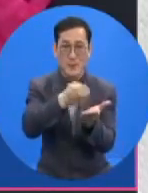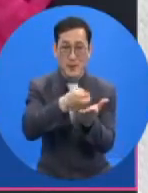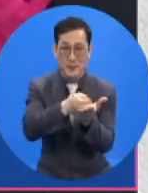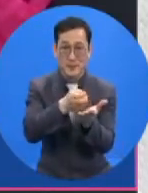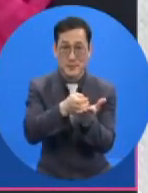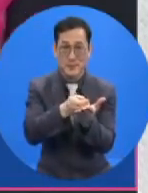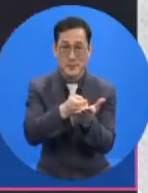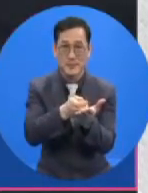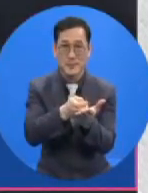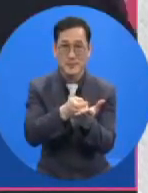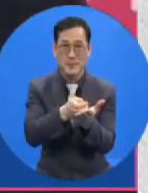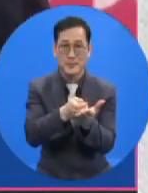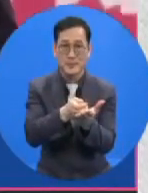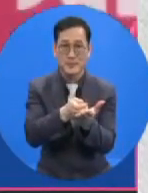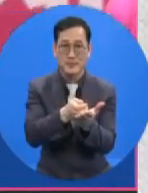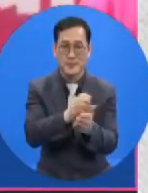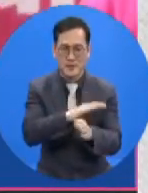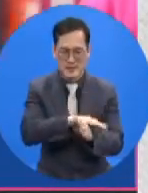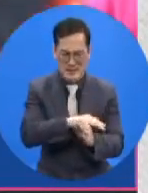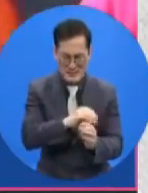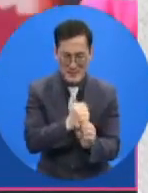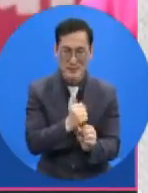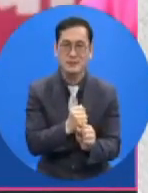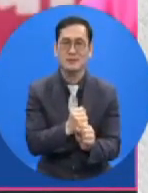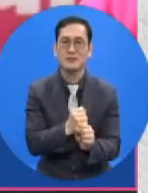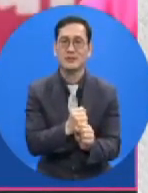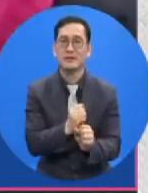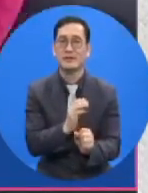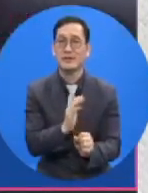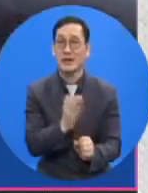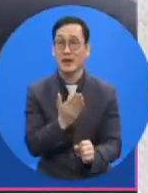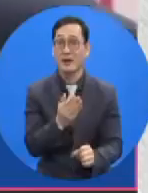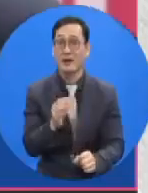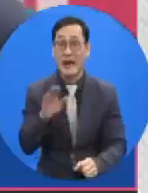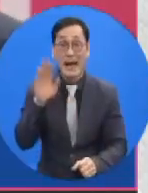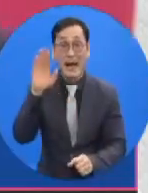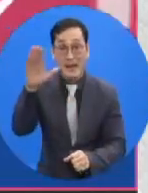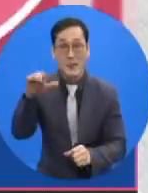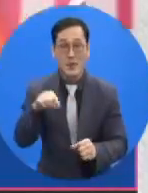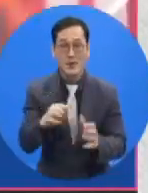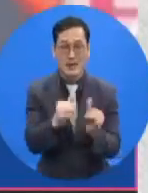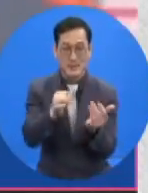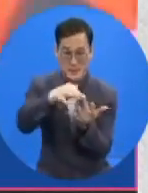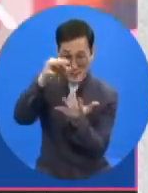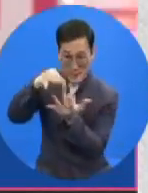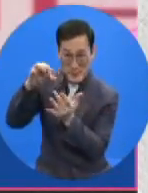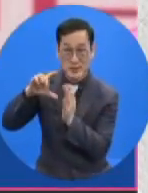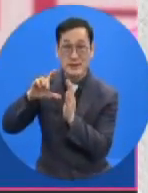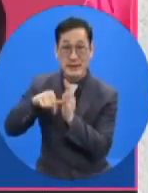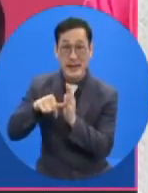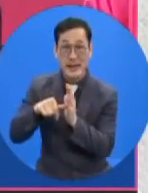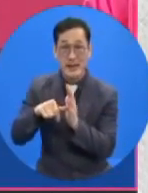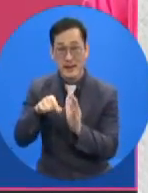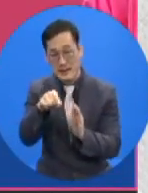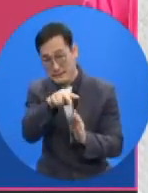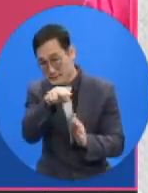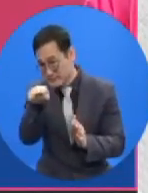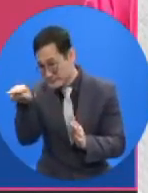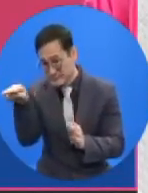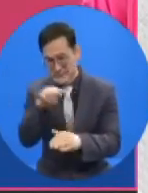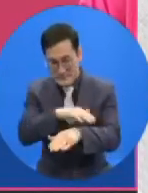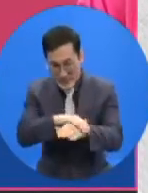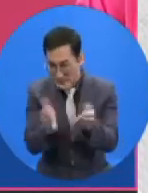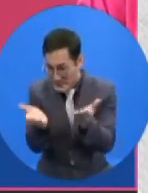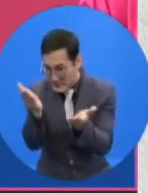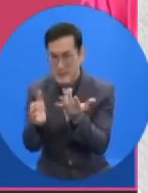되겠지만, 이제는 우리 유권자들이 당을 뽑든, 지역구의 후보를 뽑든, 제대로 된 사람 뽑도록 우리 유권자가